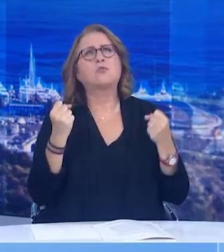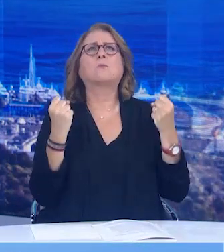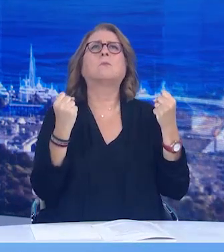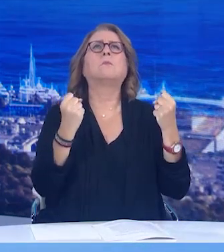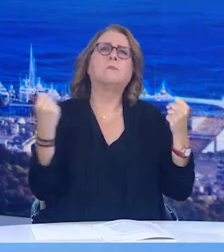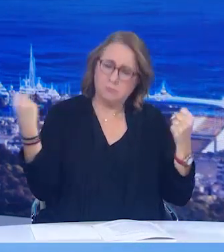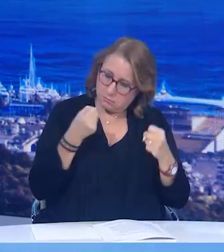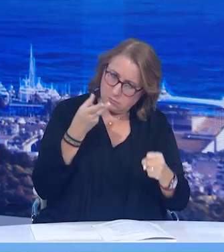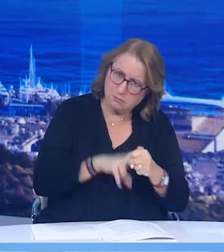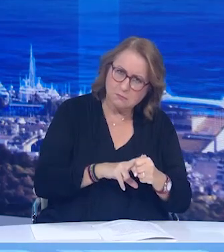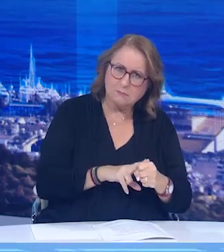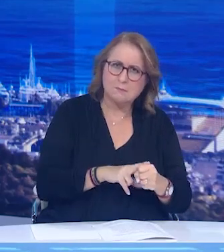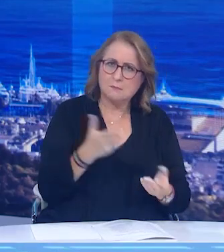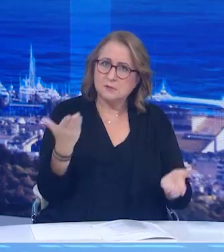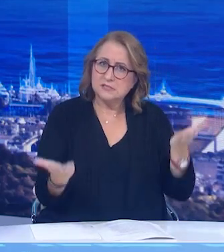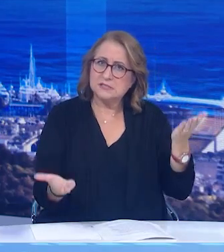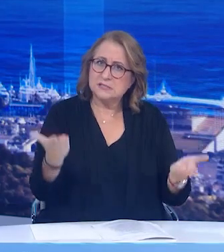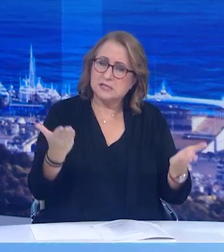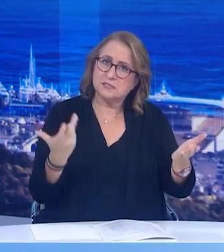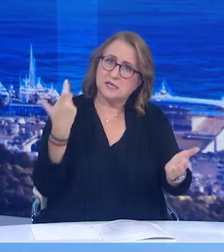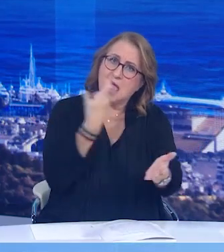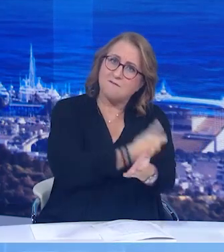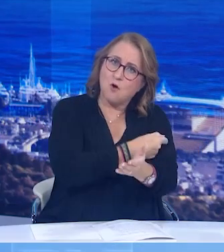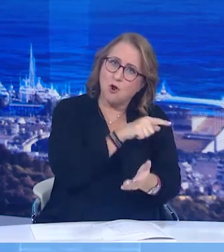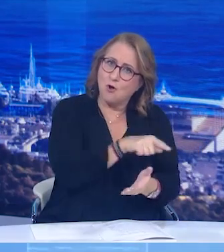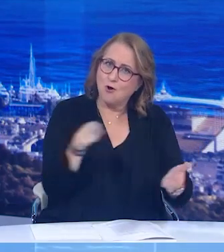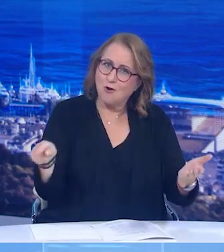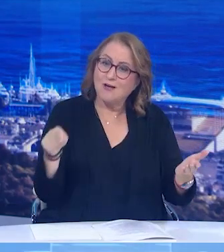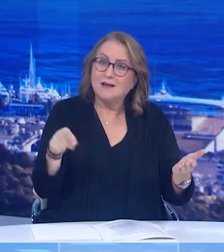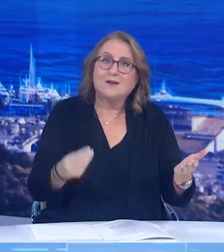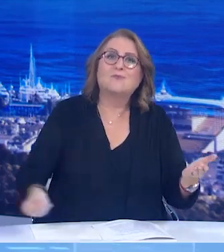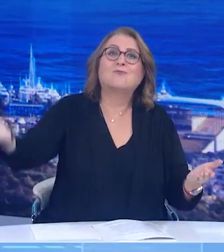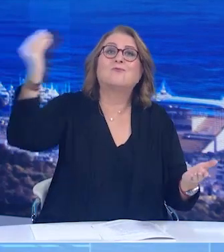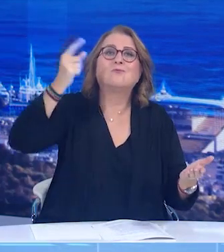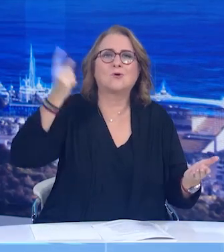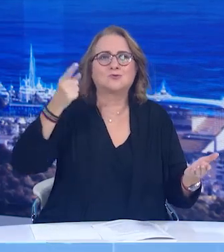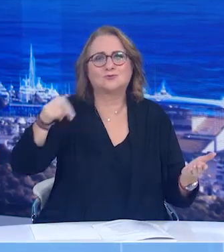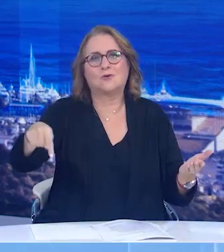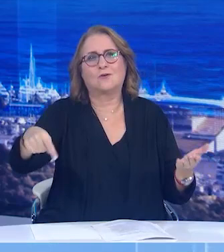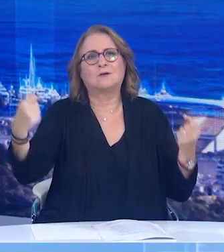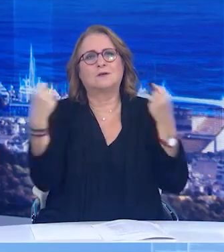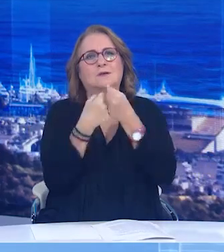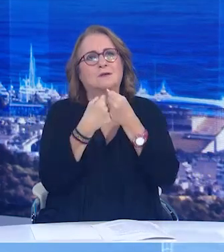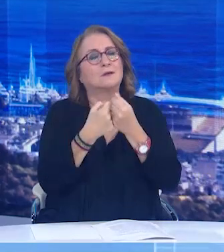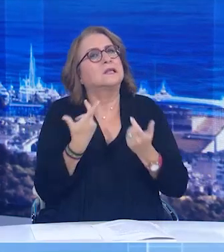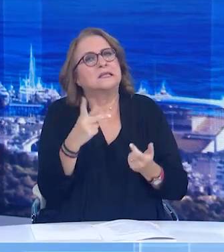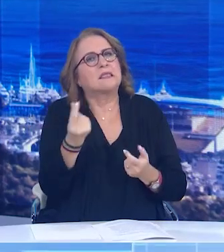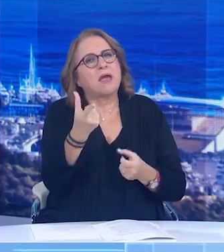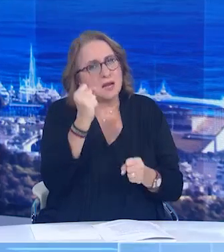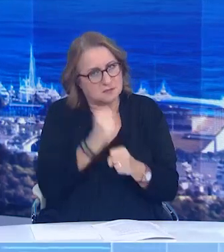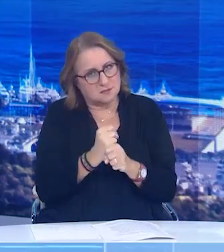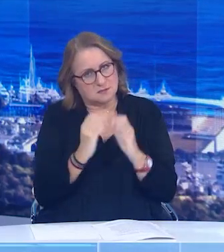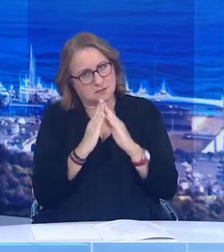από το εμβόλιο. Αυτό δεν σημαίνει ότι θα πάμε στη δουλειά μας. Πρέπει να πάμε στη δουλειά μας. Θέλω να πω ότι υπάρχουν